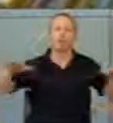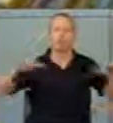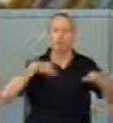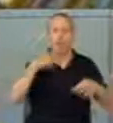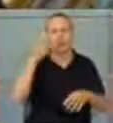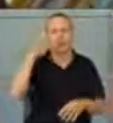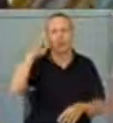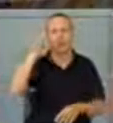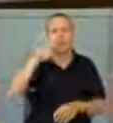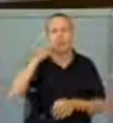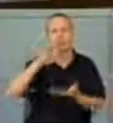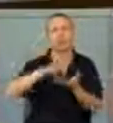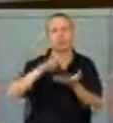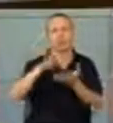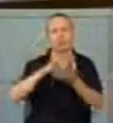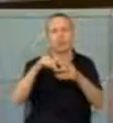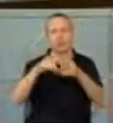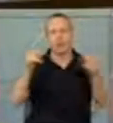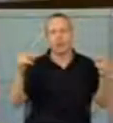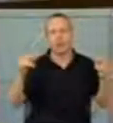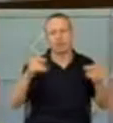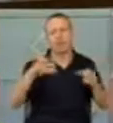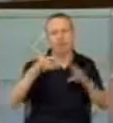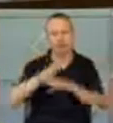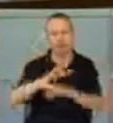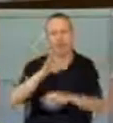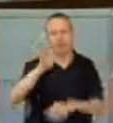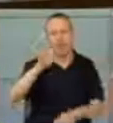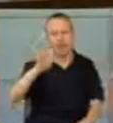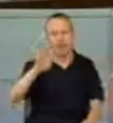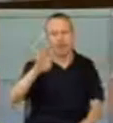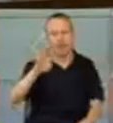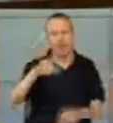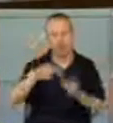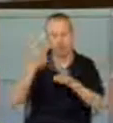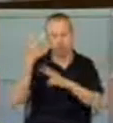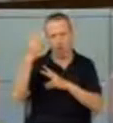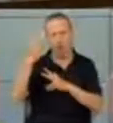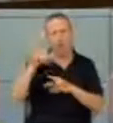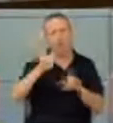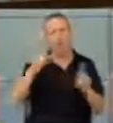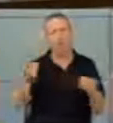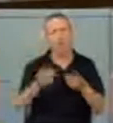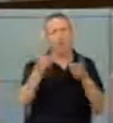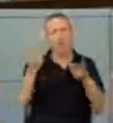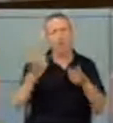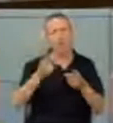עזה. להיכנס לשיפה יהיה דבר לא קל, למרות שעם